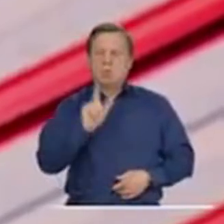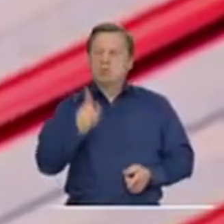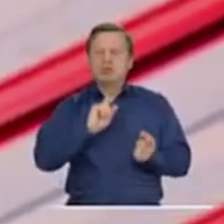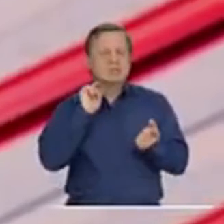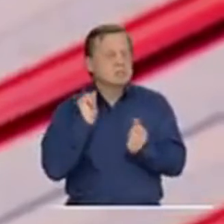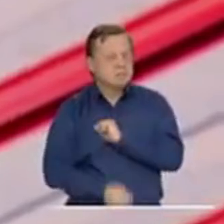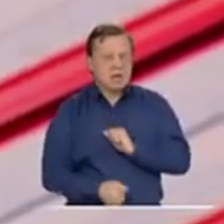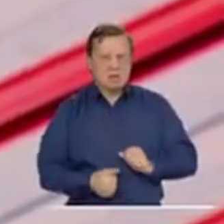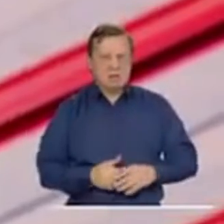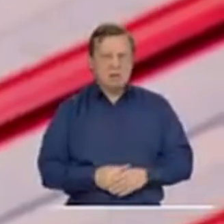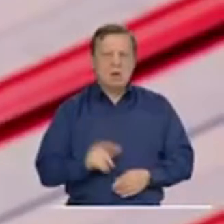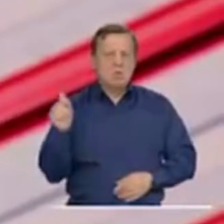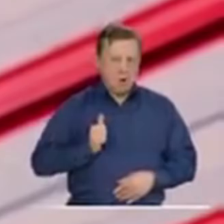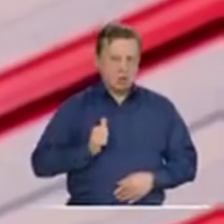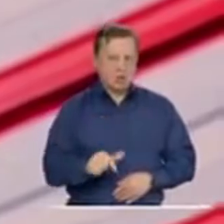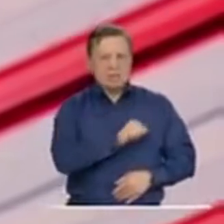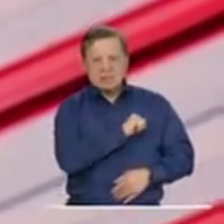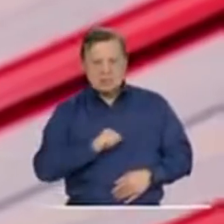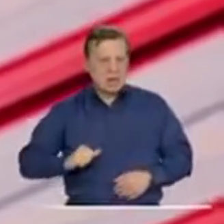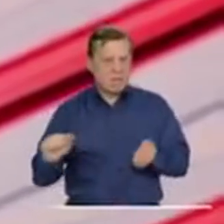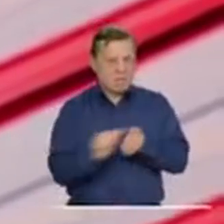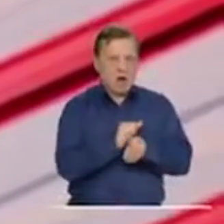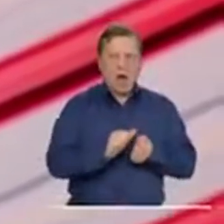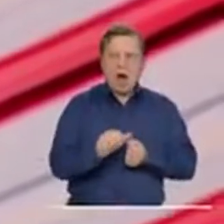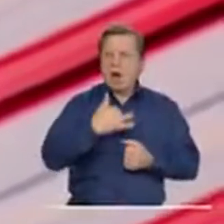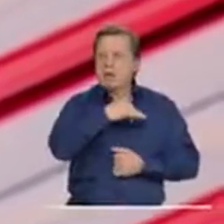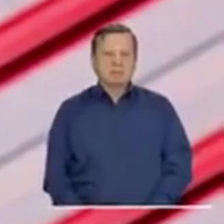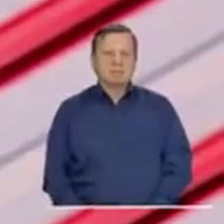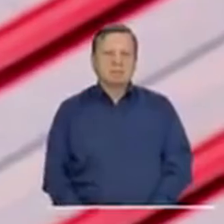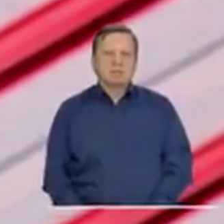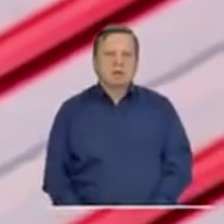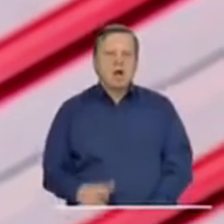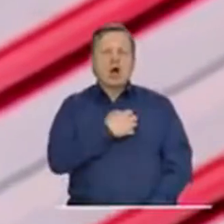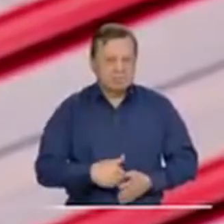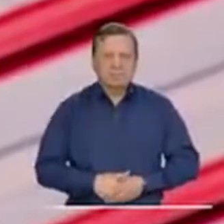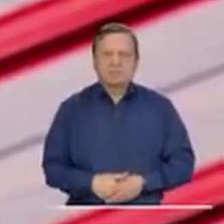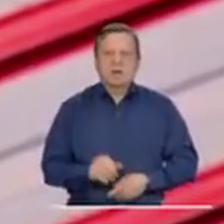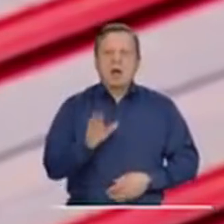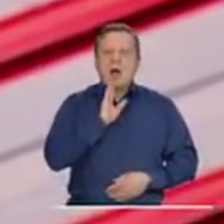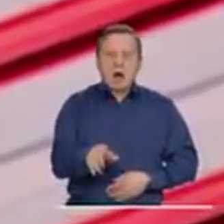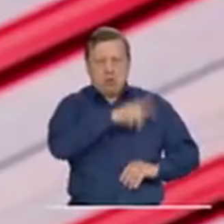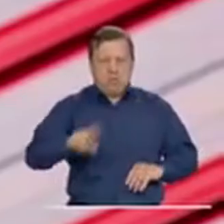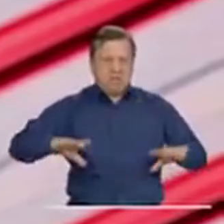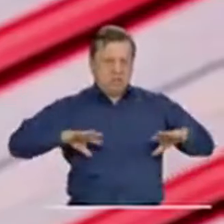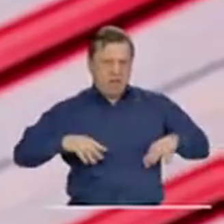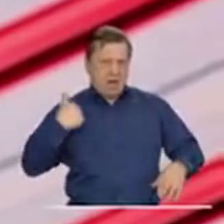Musimy mieć własne wojsko, które potrafi obszczekiwać innych za pleców gospodarka. Ja nie mam żadnych